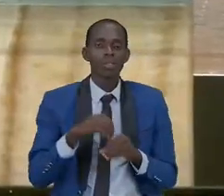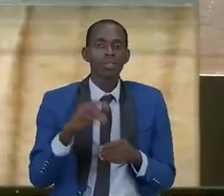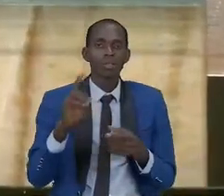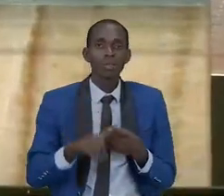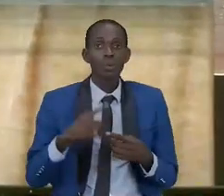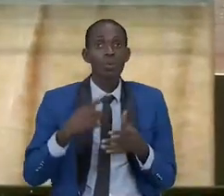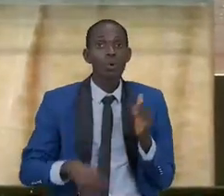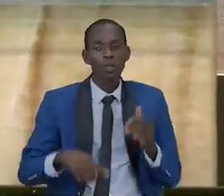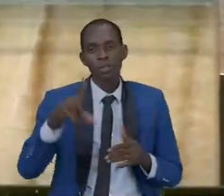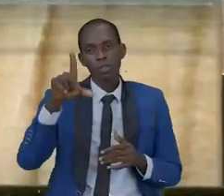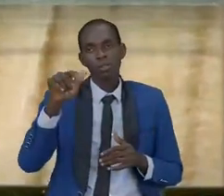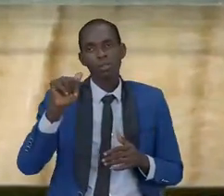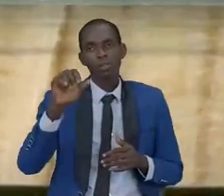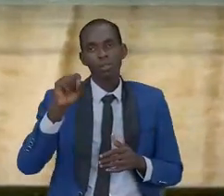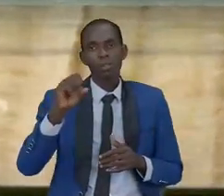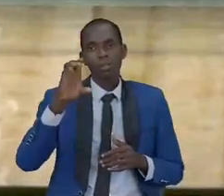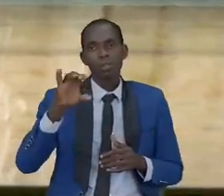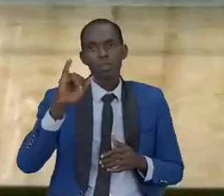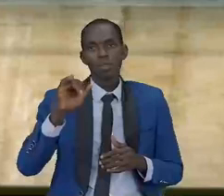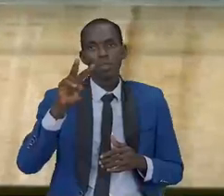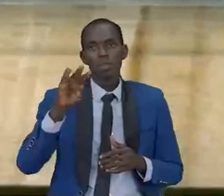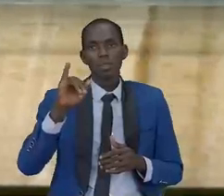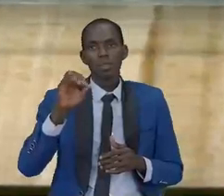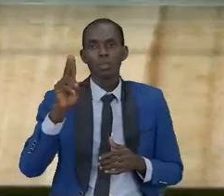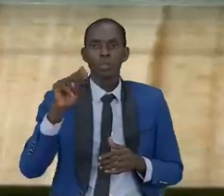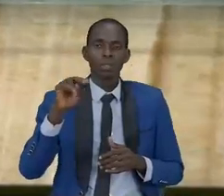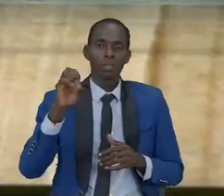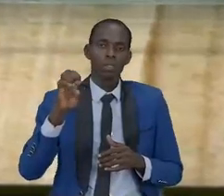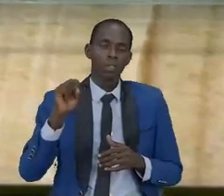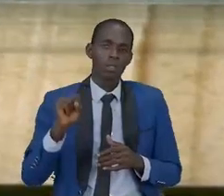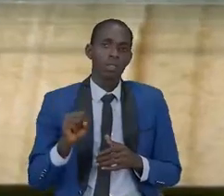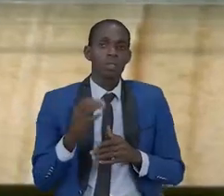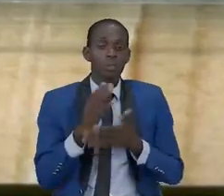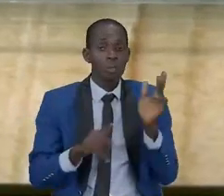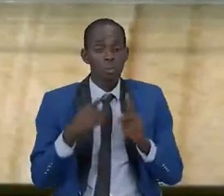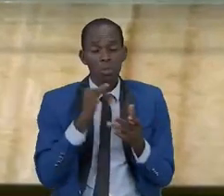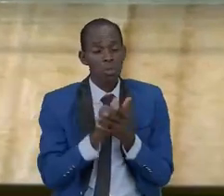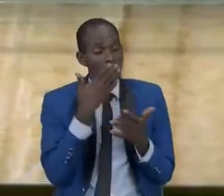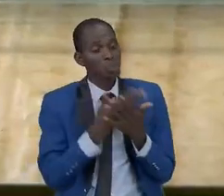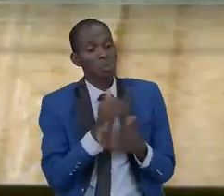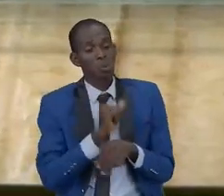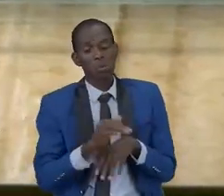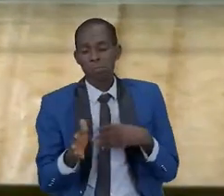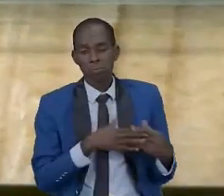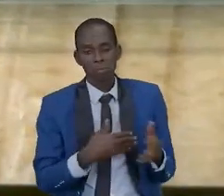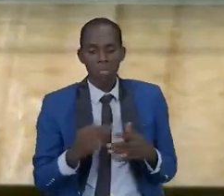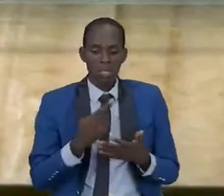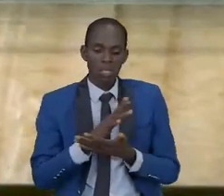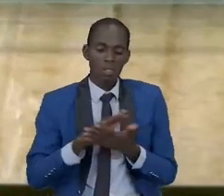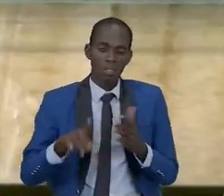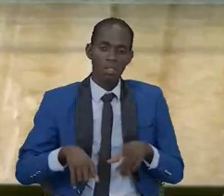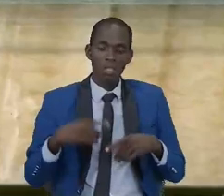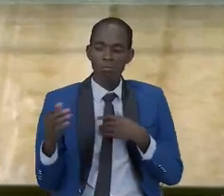vous savez il y a des gens qui diront les bonnes je ne compte plus la vie juste ne compte plus la signification